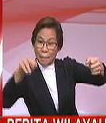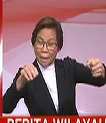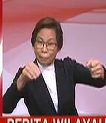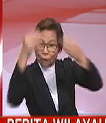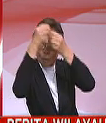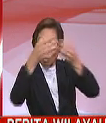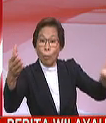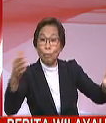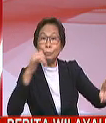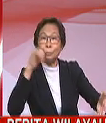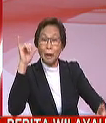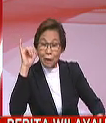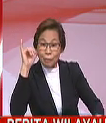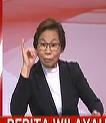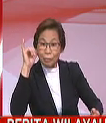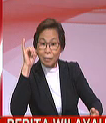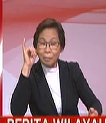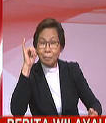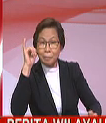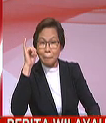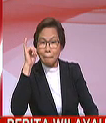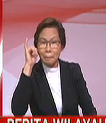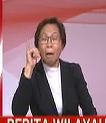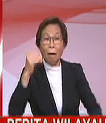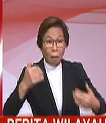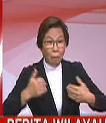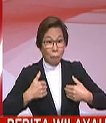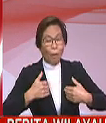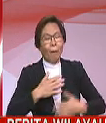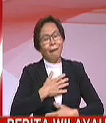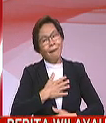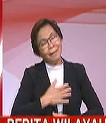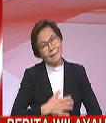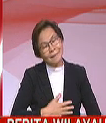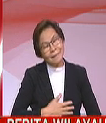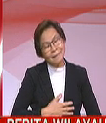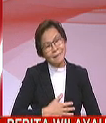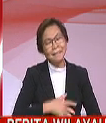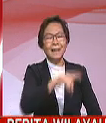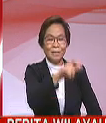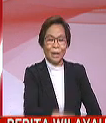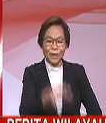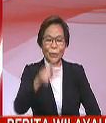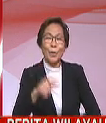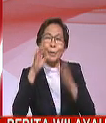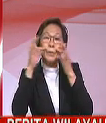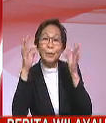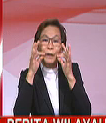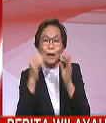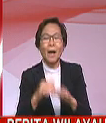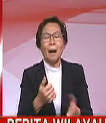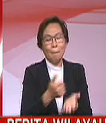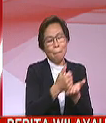Sri Muhyiddin Yassin dalam pengumuman khas malam ternyata memberi kelegaan kepada warga kota Kuching. Pelaksanaan bantuan